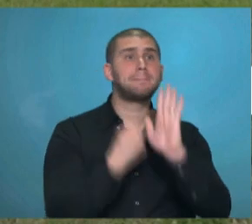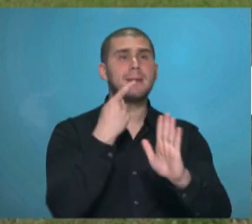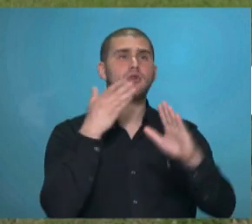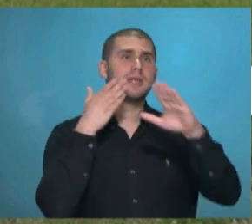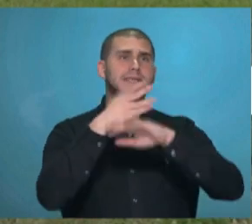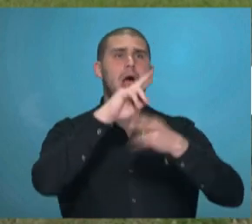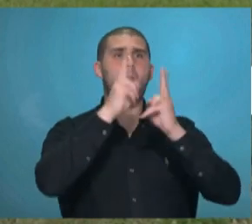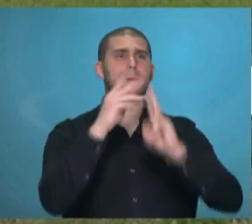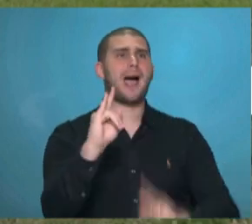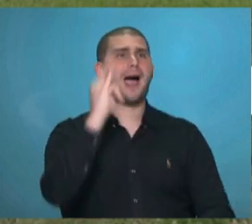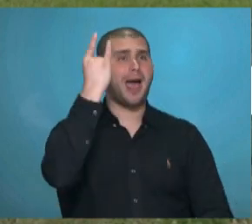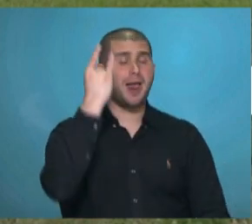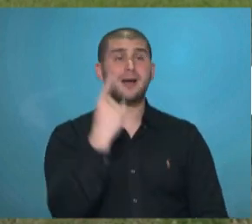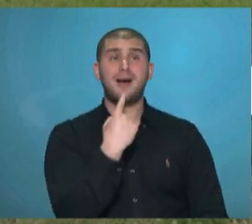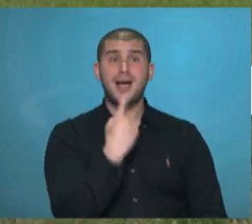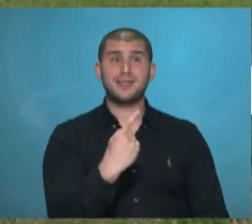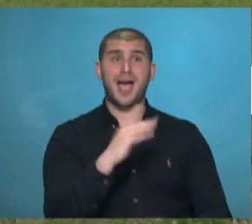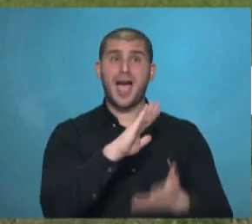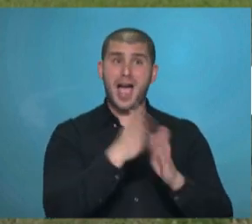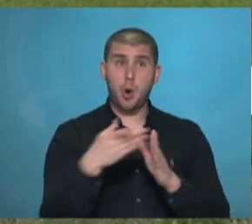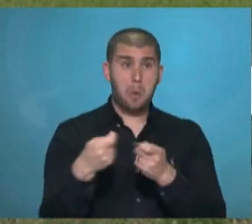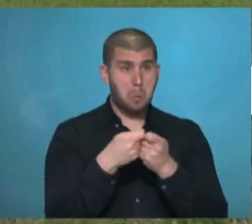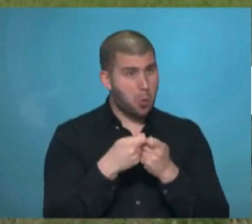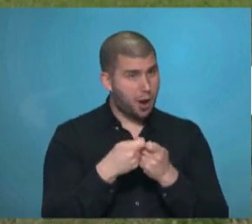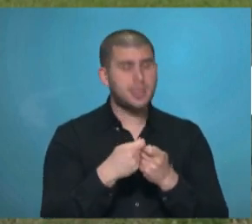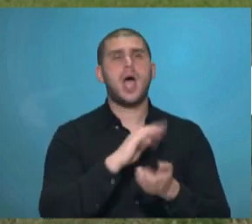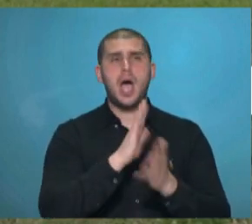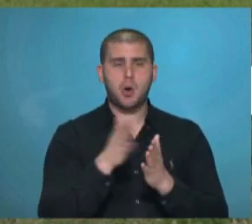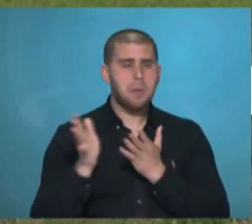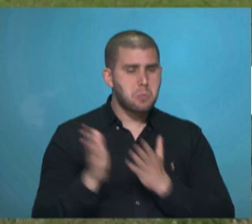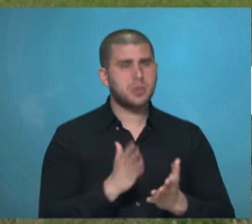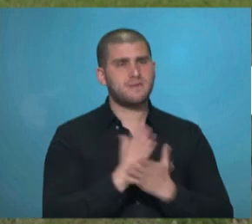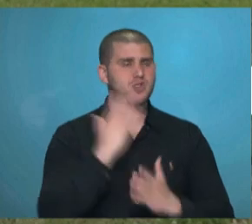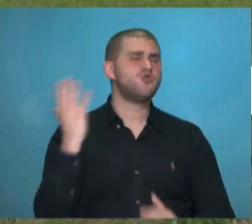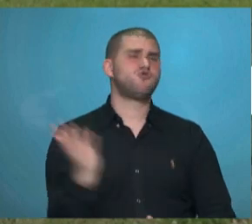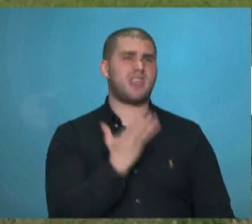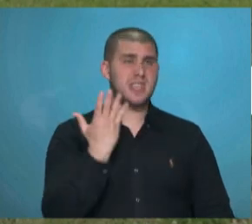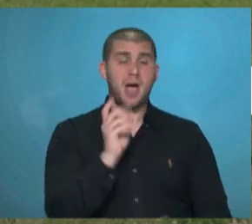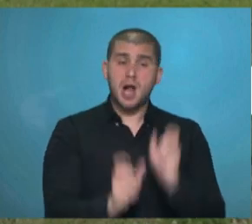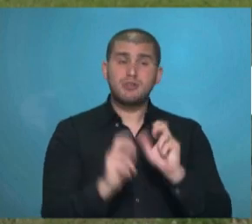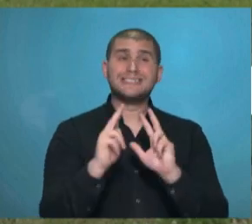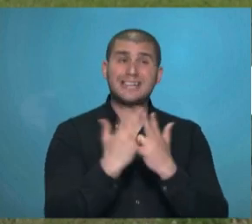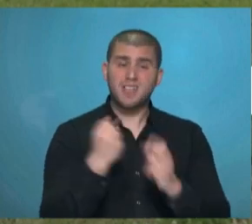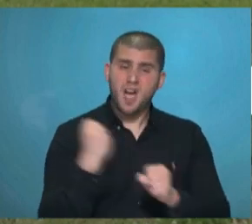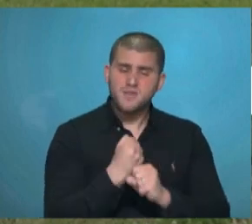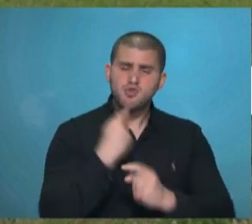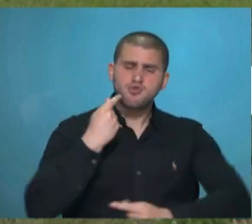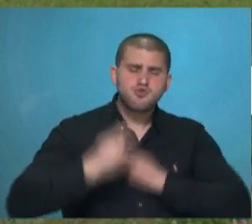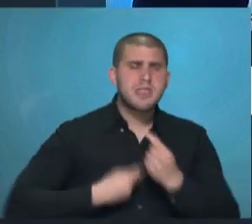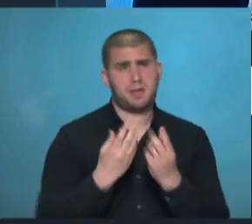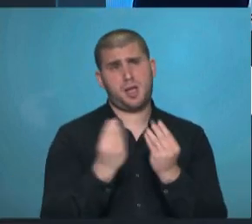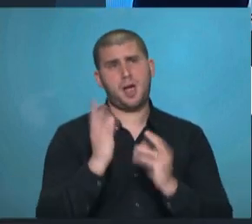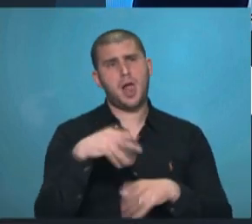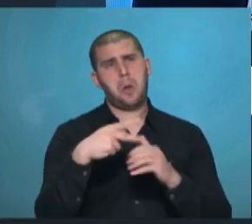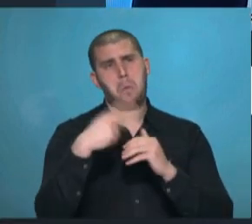לעולם החלל. להגיד שהכל כבר מאורגן, הכל מאורגן כבר הרבה מאוד שנים. אנשי הצוות שעבדו שנים ארוכות כל כך על